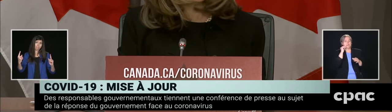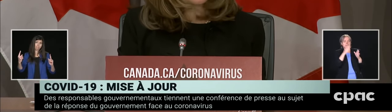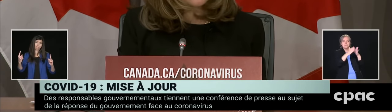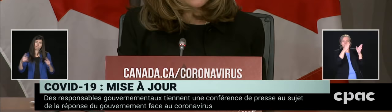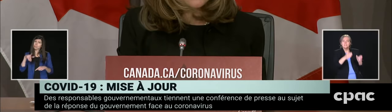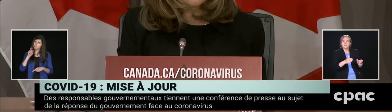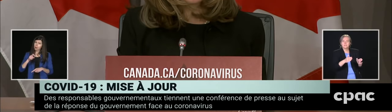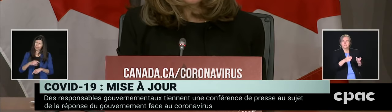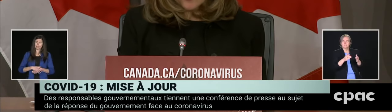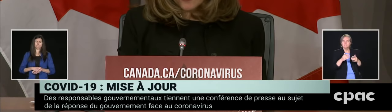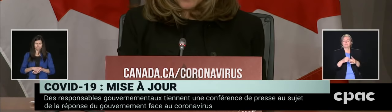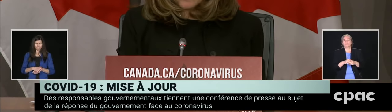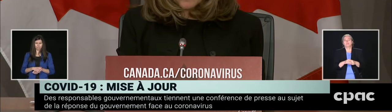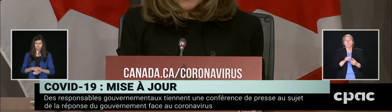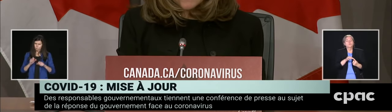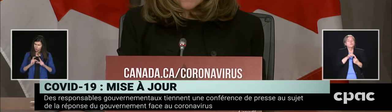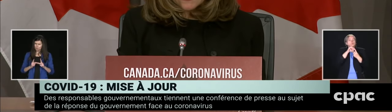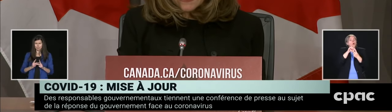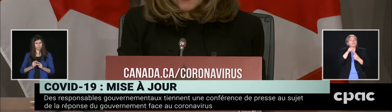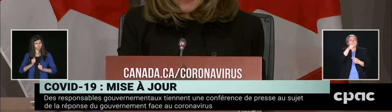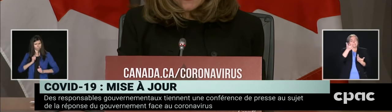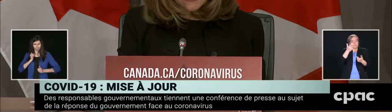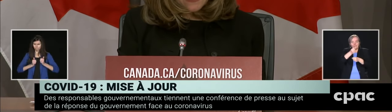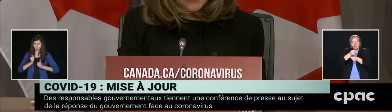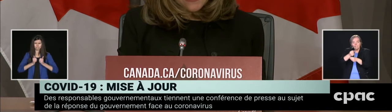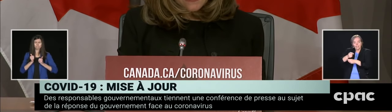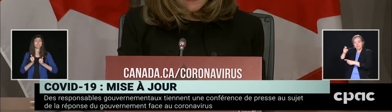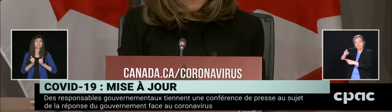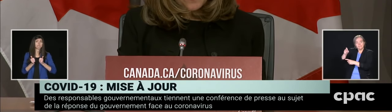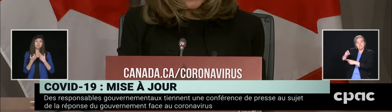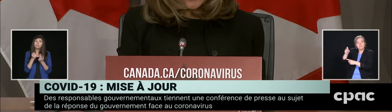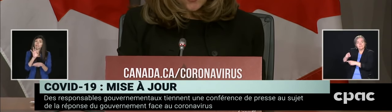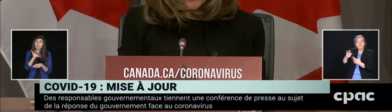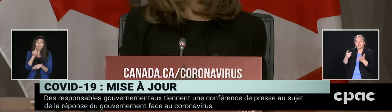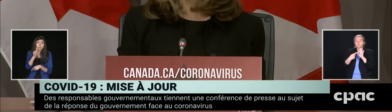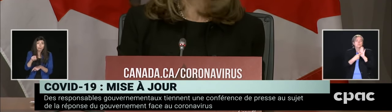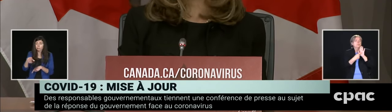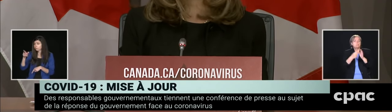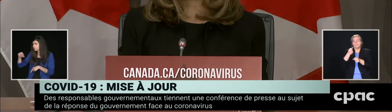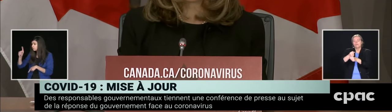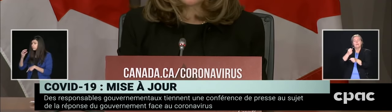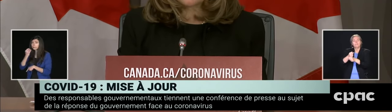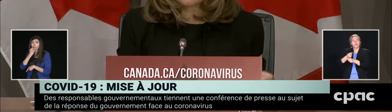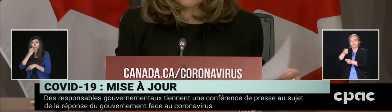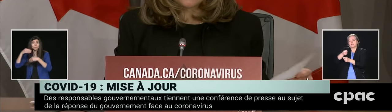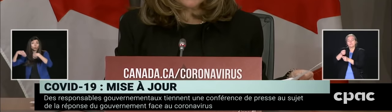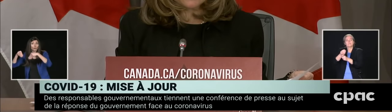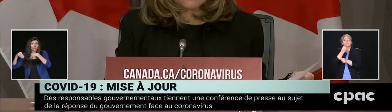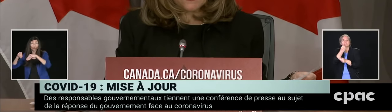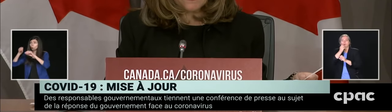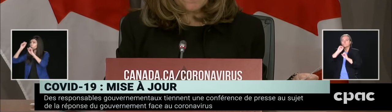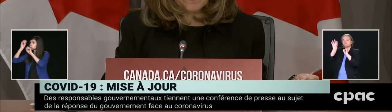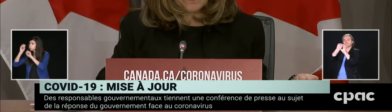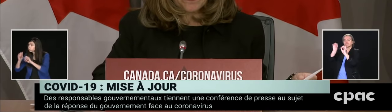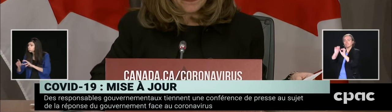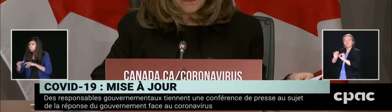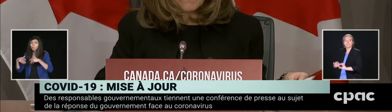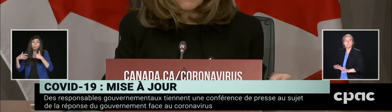travail essentiel comme remplir les tablettes à l'épicerie ou fournir des soins de